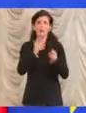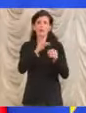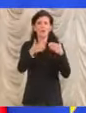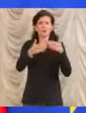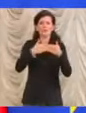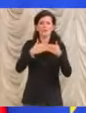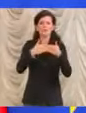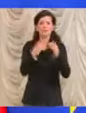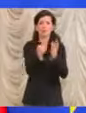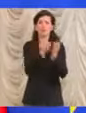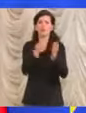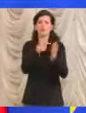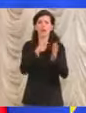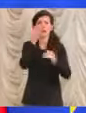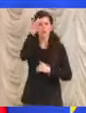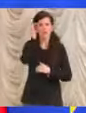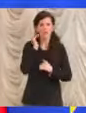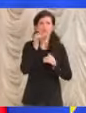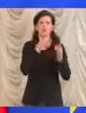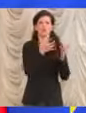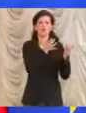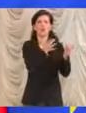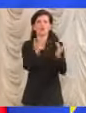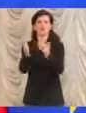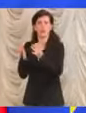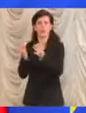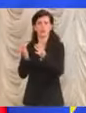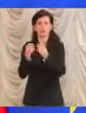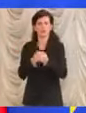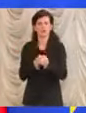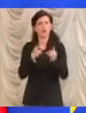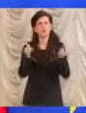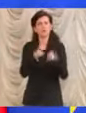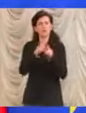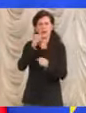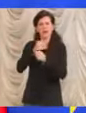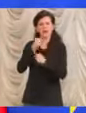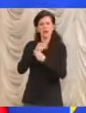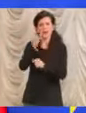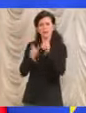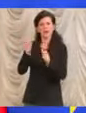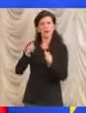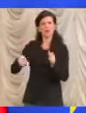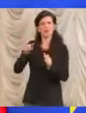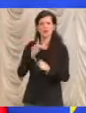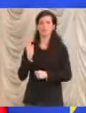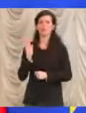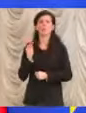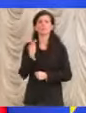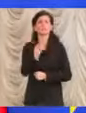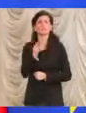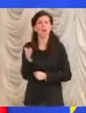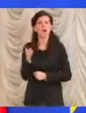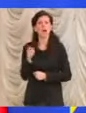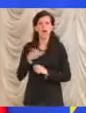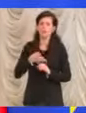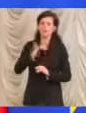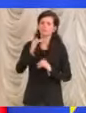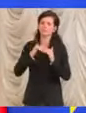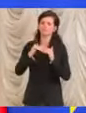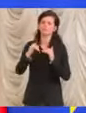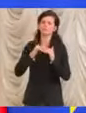contagio lo dobbiamo a tutti anche i lavoratori che semplicemente quotidianamente ovviamente vanno al lavoro